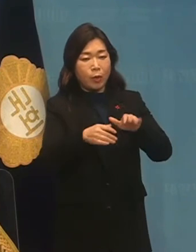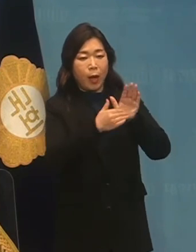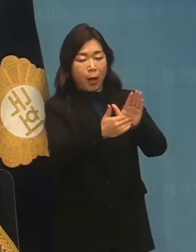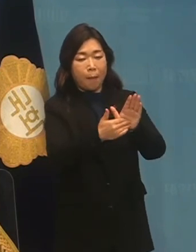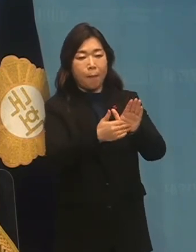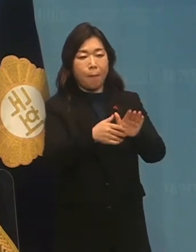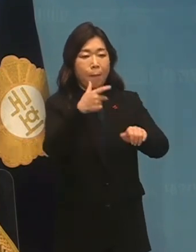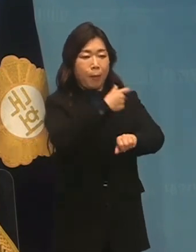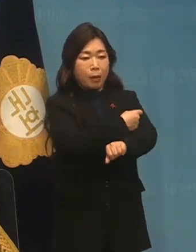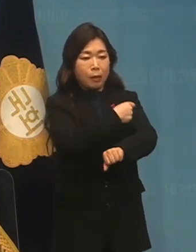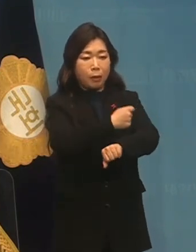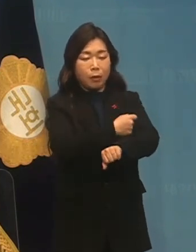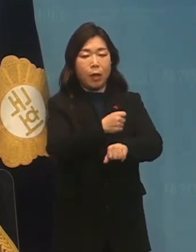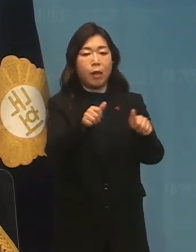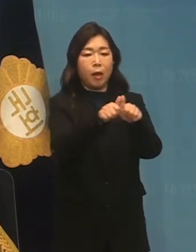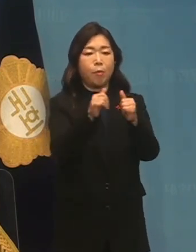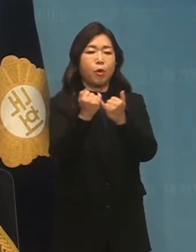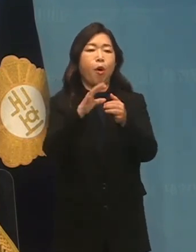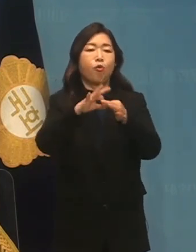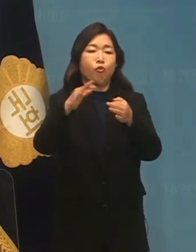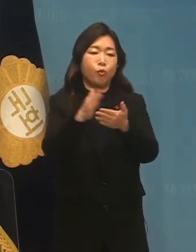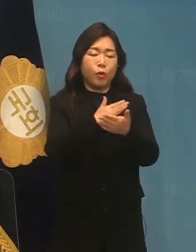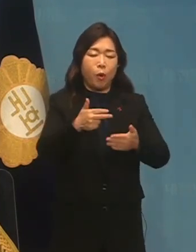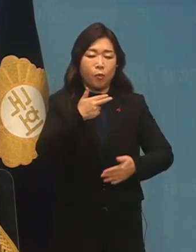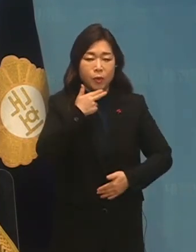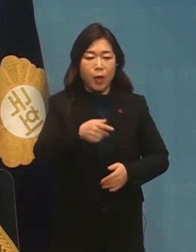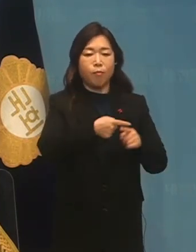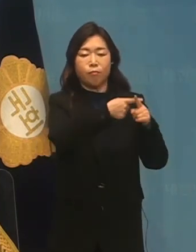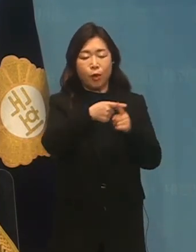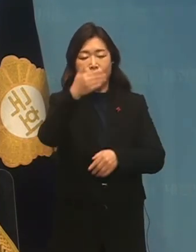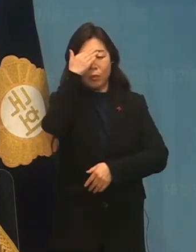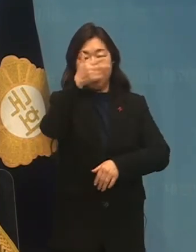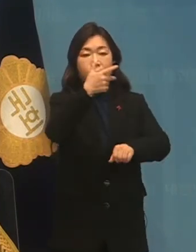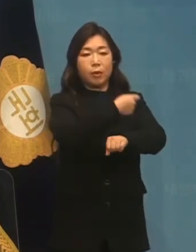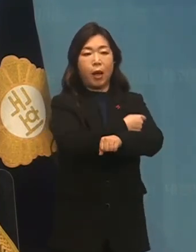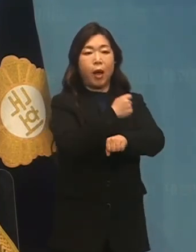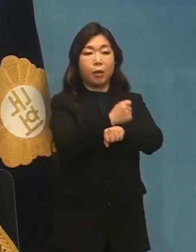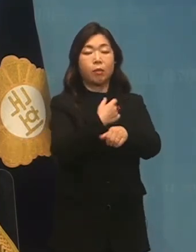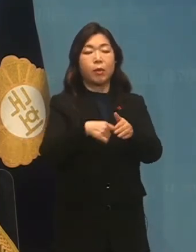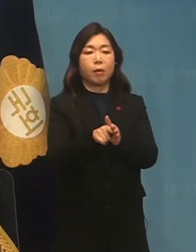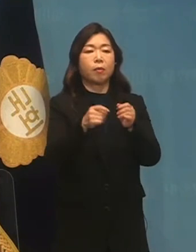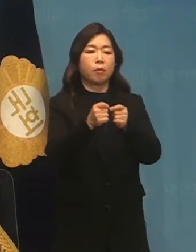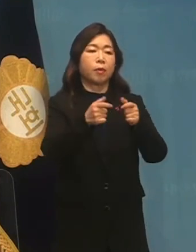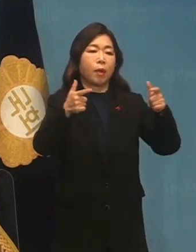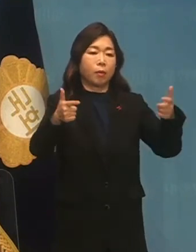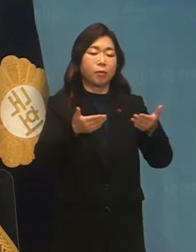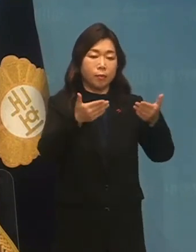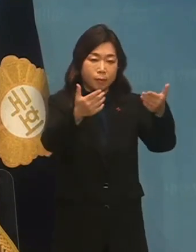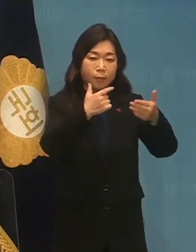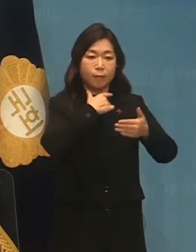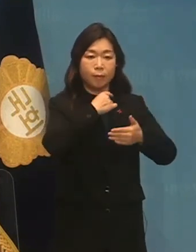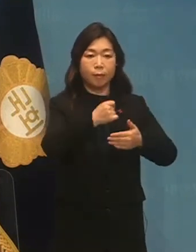예방 백신을 남녀 구분하지 않고 무료 접종하도록 대상을 확대하겠습니다.